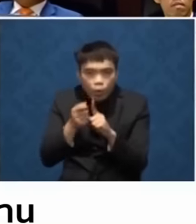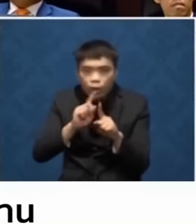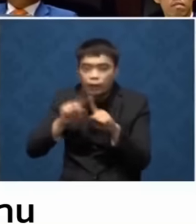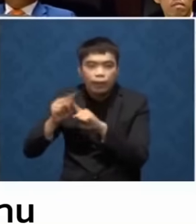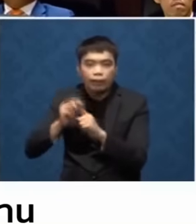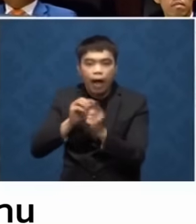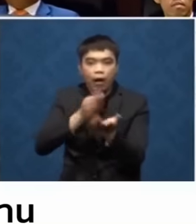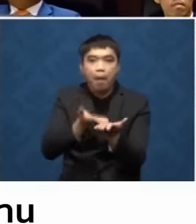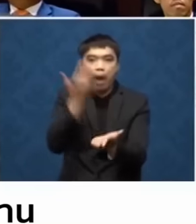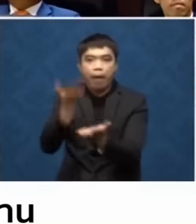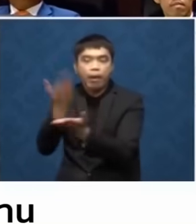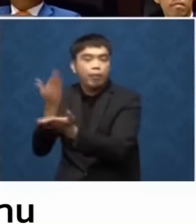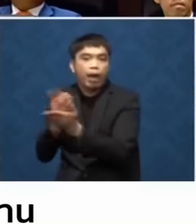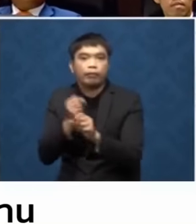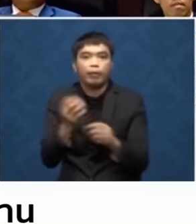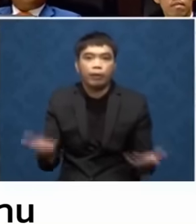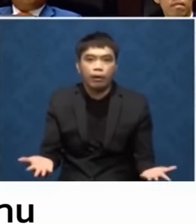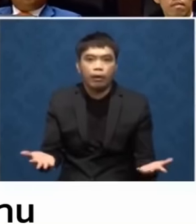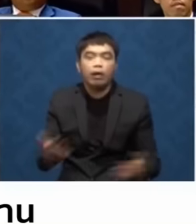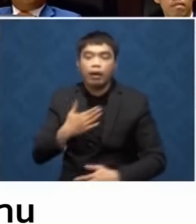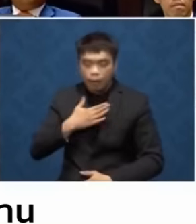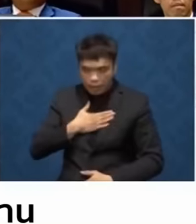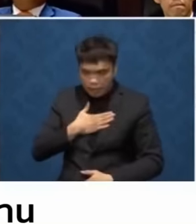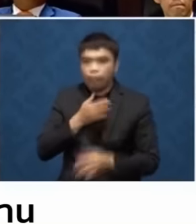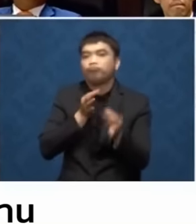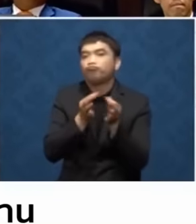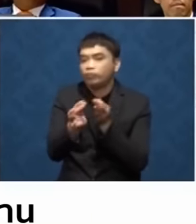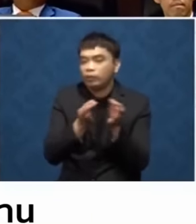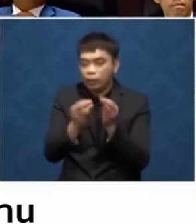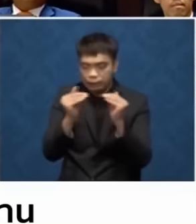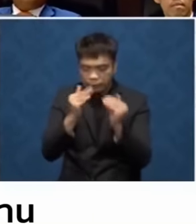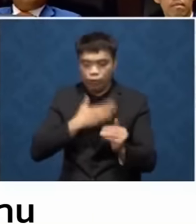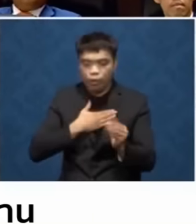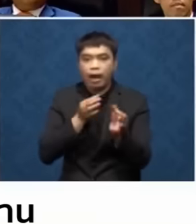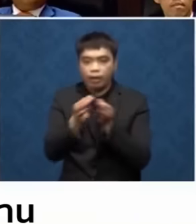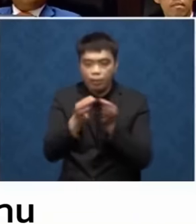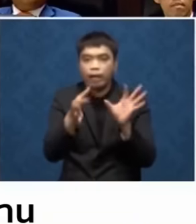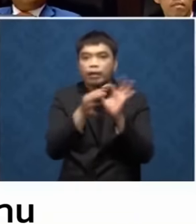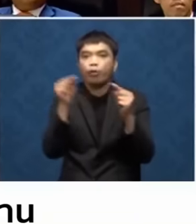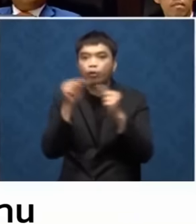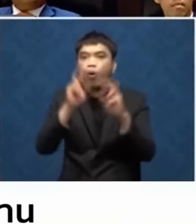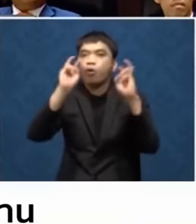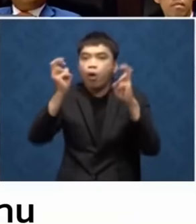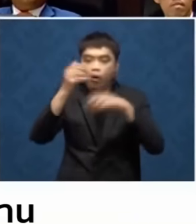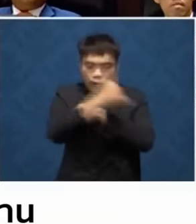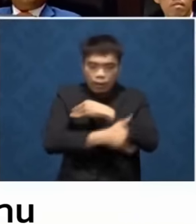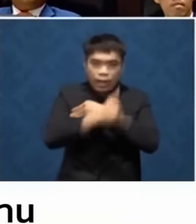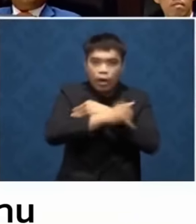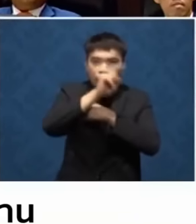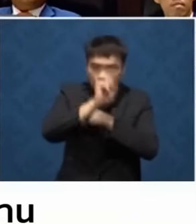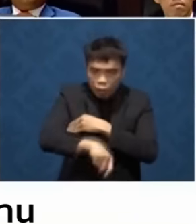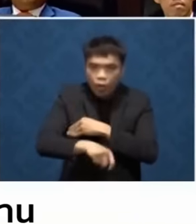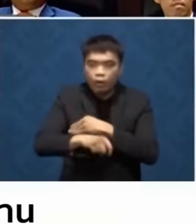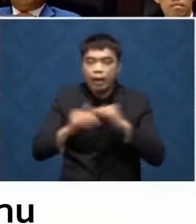งอันนี้ผมเป็นคำที่ขออนุญาตใช้สิทธิ์ในการอธิบายในเรื่องเกี่ยวกับนโยบายการต่างประเทศว่าเราจะต้องมีสมดุลเราจะต้